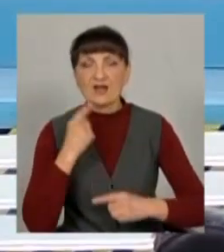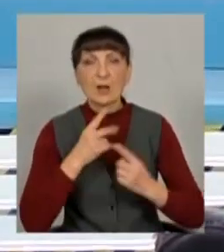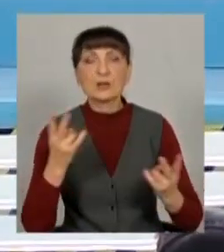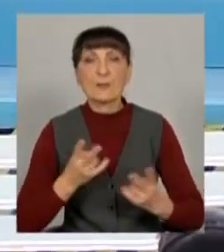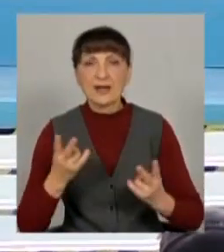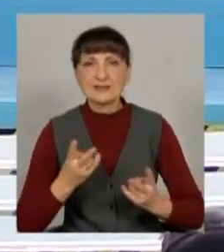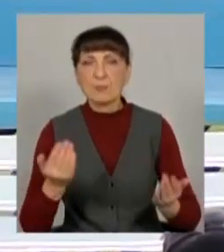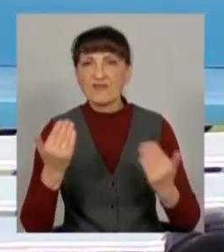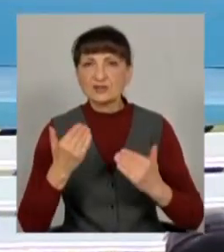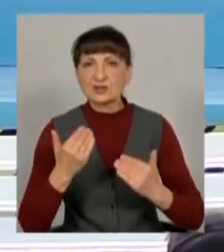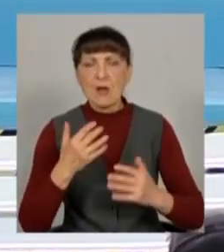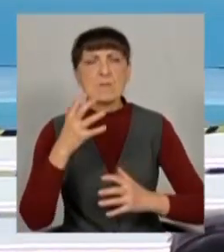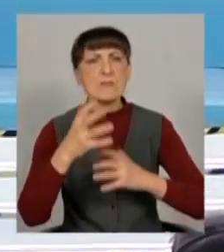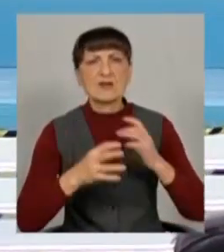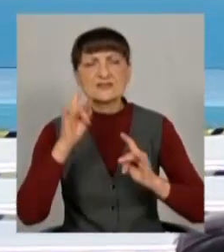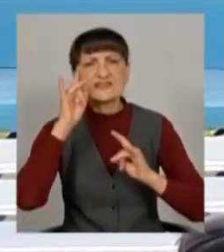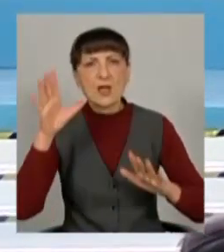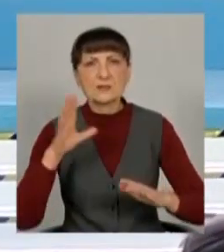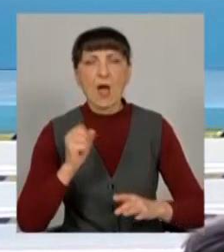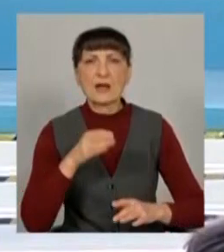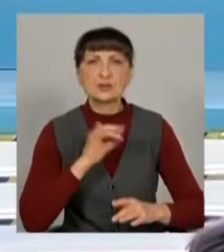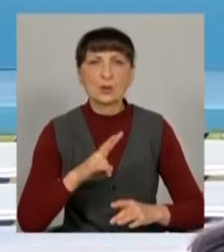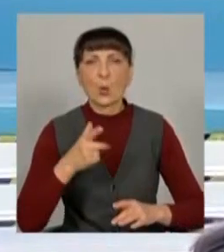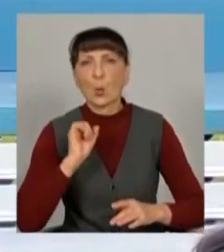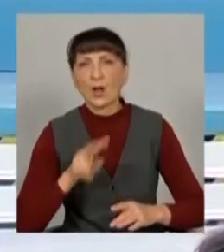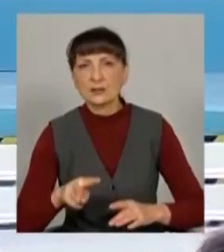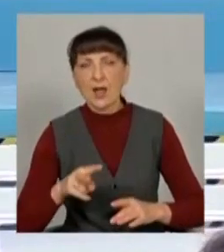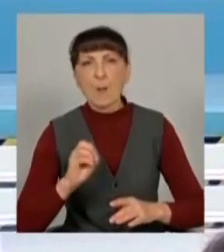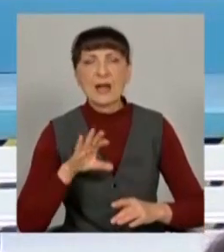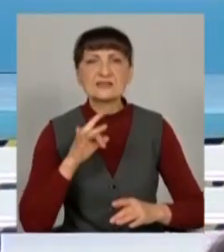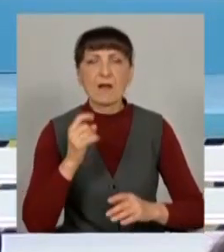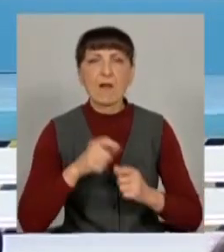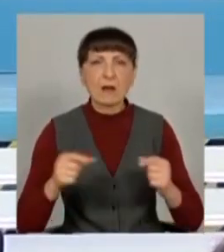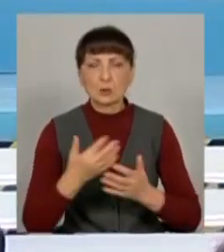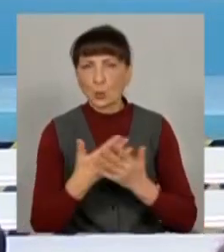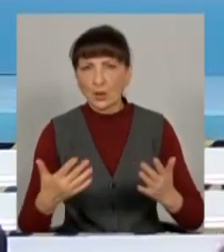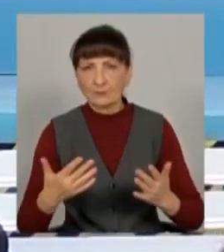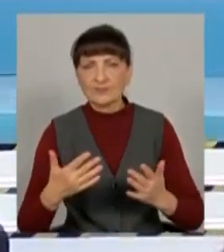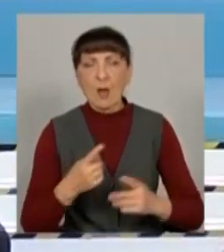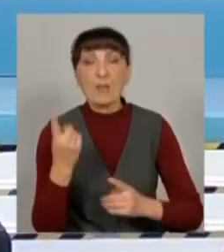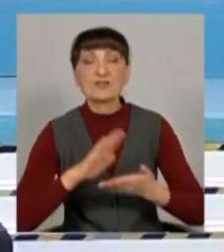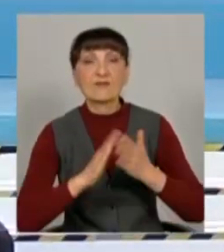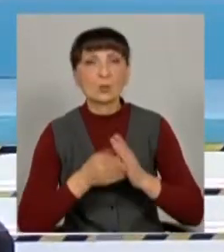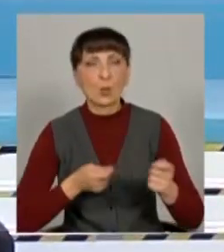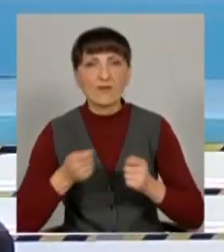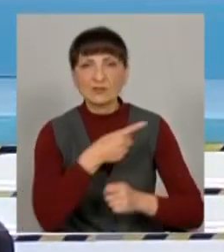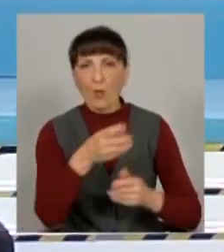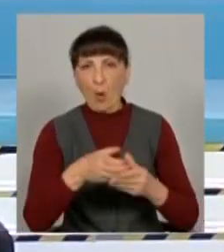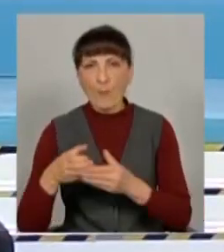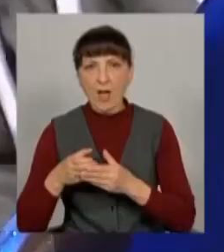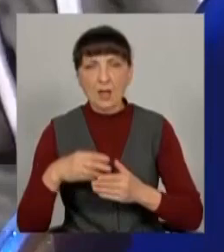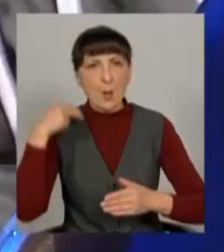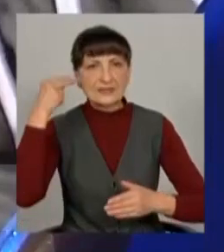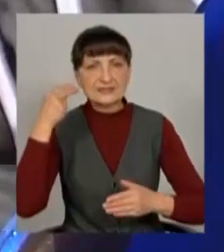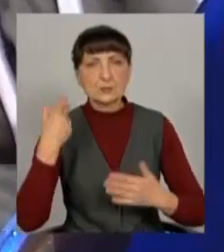необходимо привлечь таких мировых игроков как Amazon Google MasterCard и C Group первый договорённость с руководством этих компаний кам